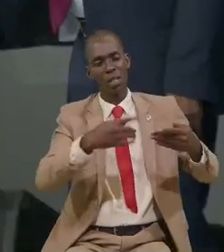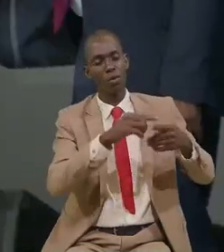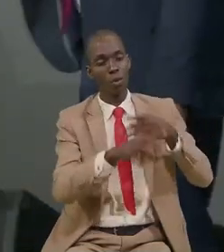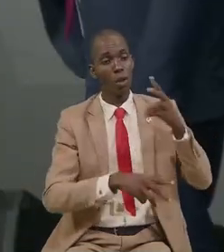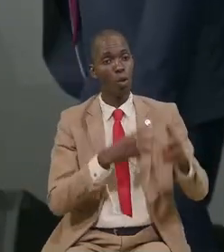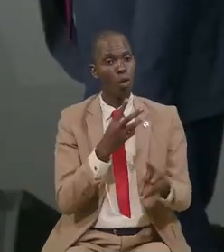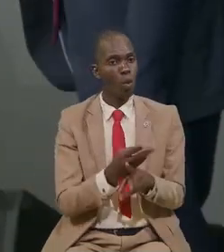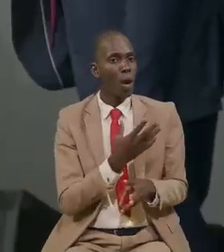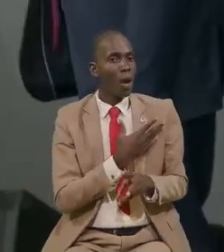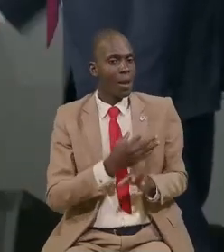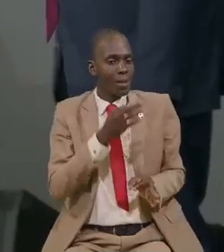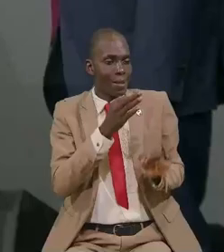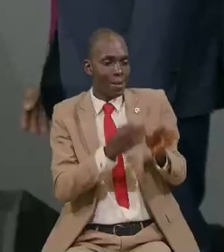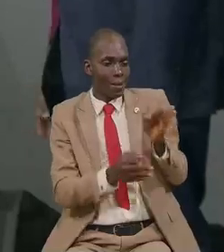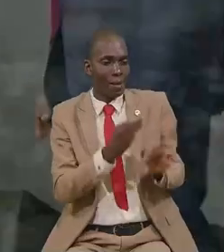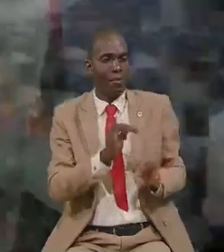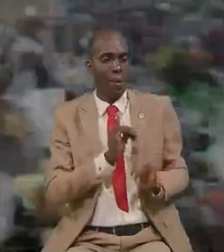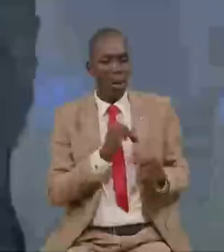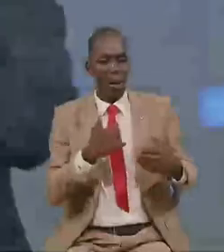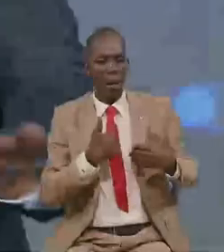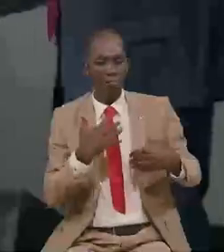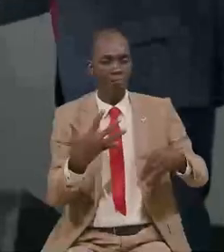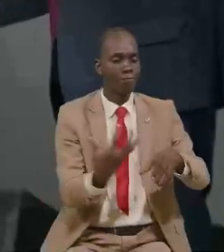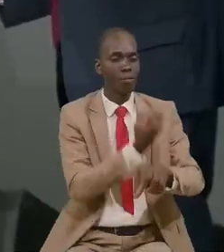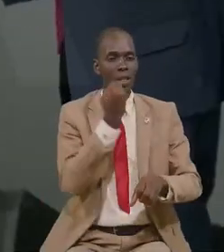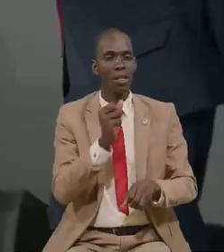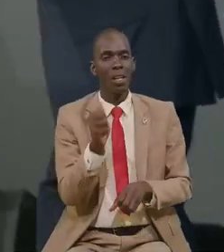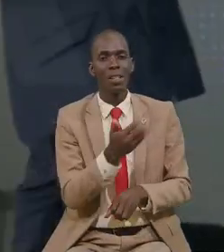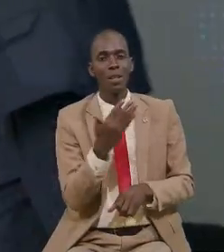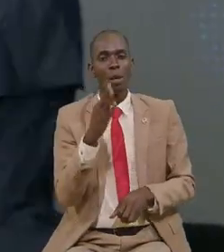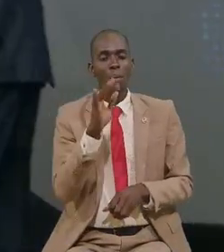fait tort de quelque chose à quelqu'un,